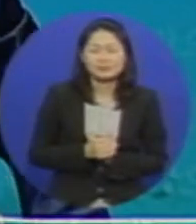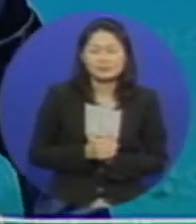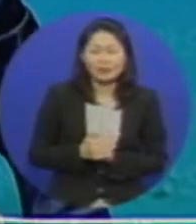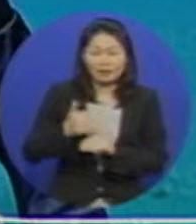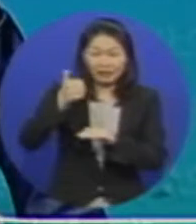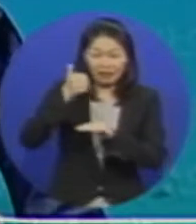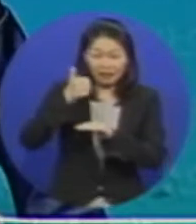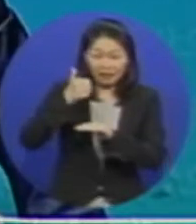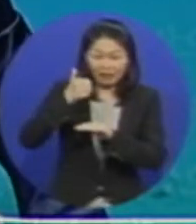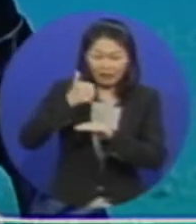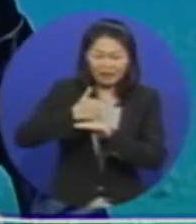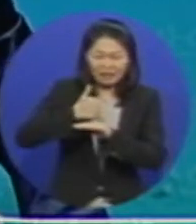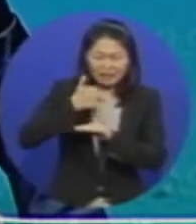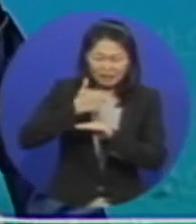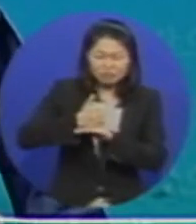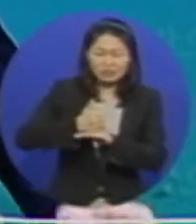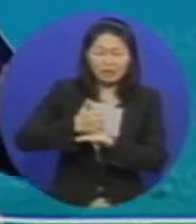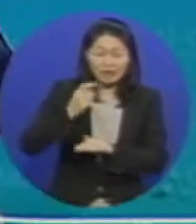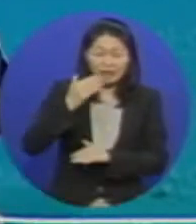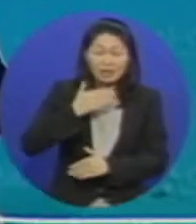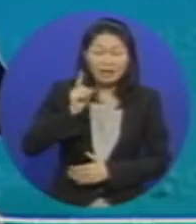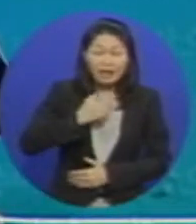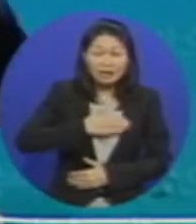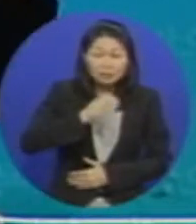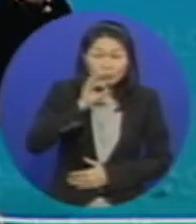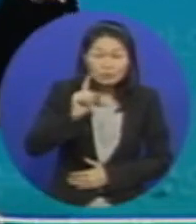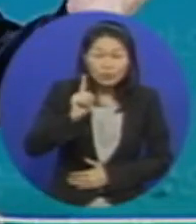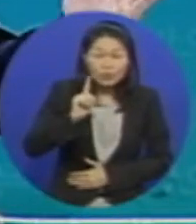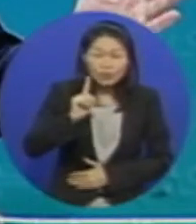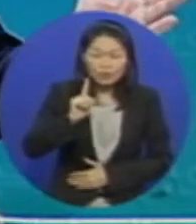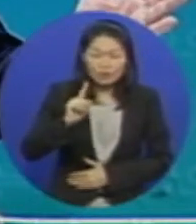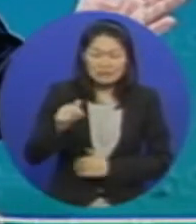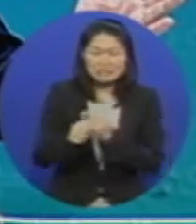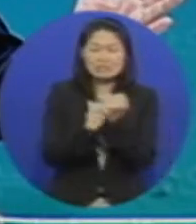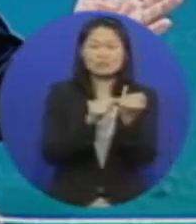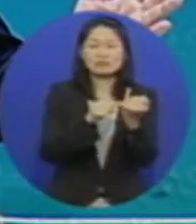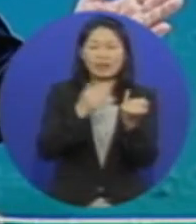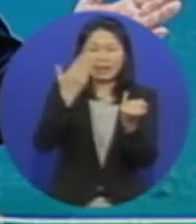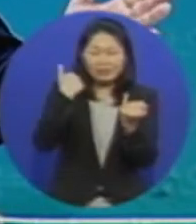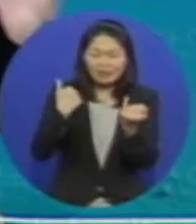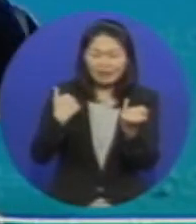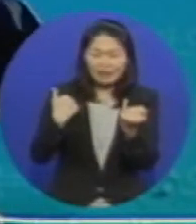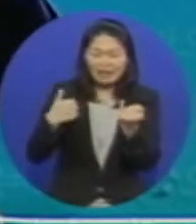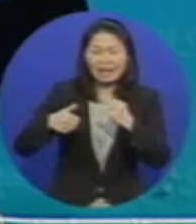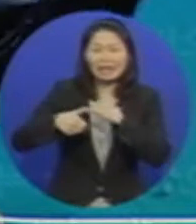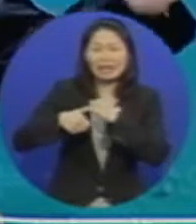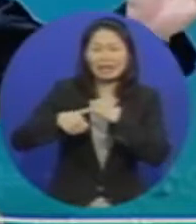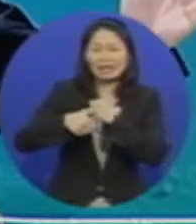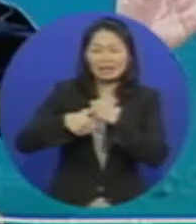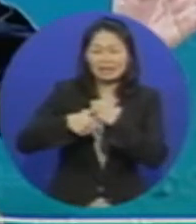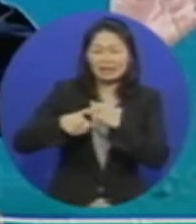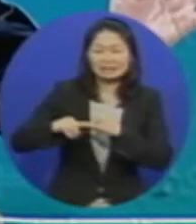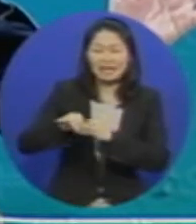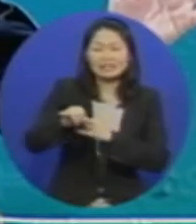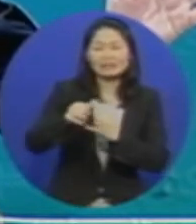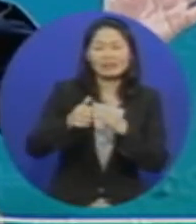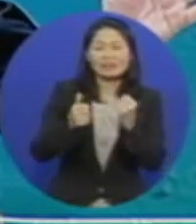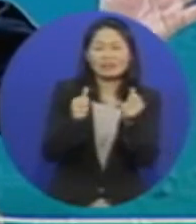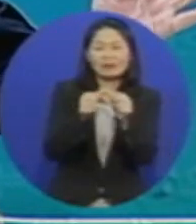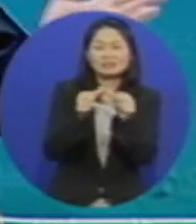나중에 이제 알고보니까 신부가 옛날에 사귀던 남자가 있었는데 그 과거 정리가 안 된